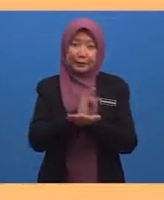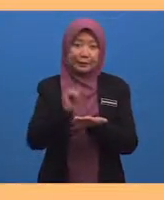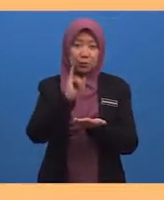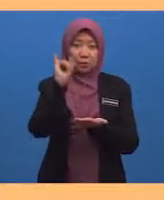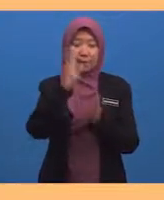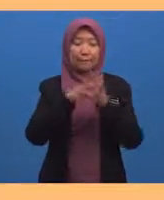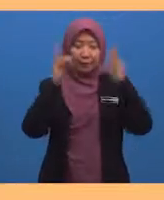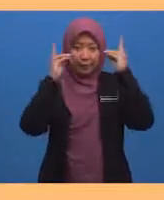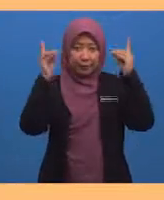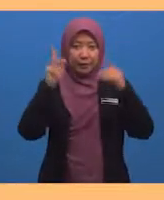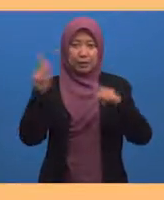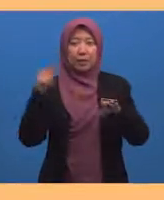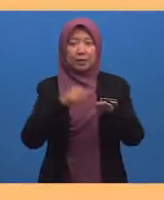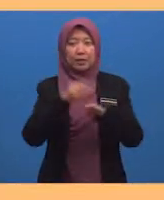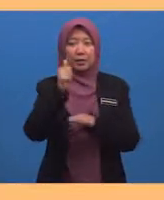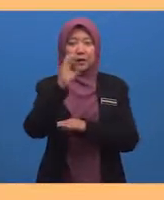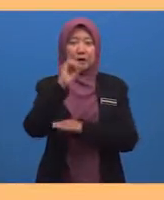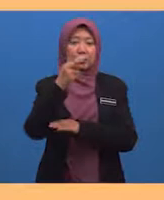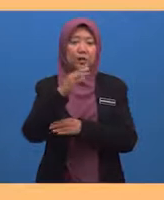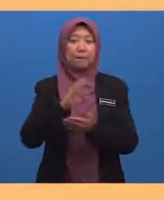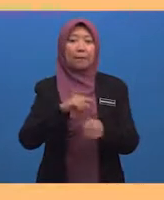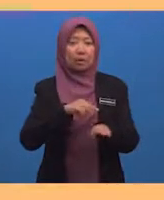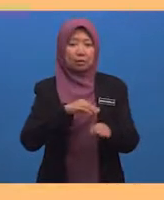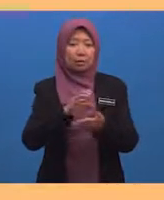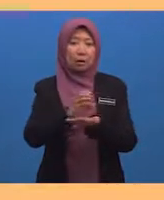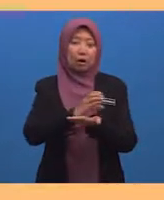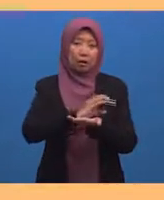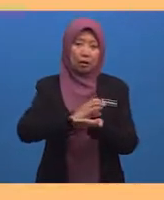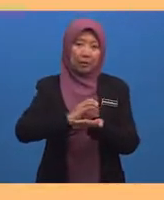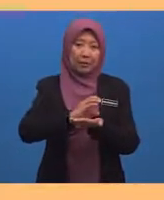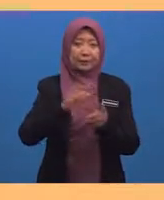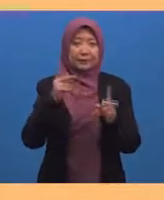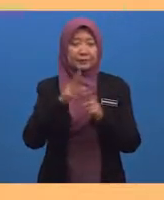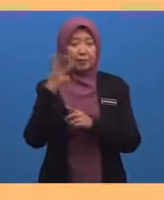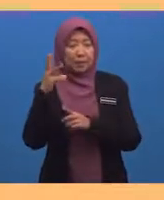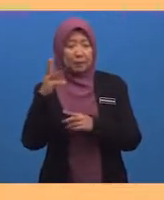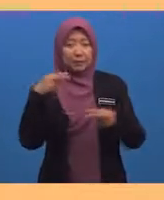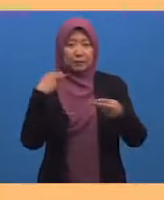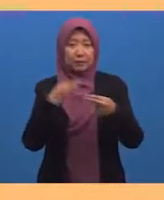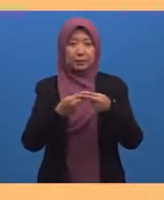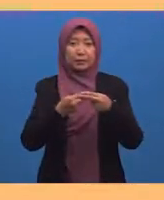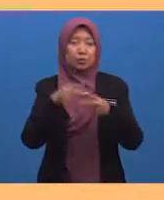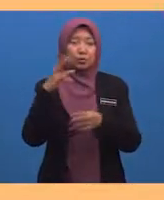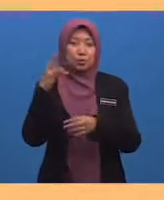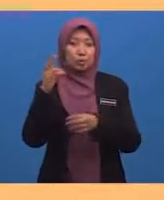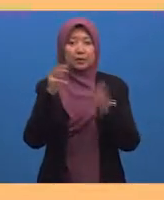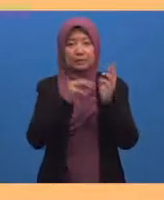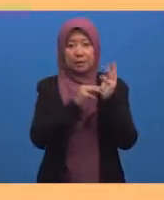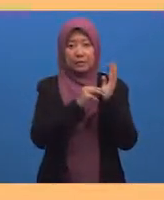institusi pendidikan di Aceh pada abad ke-16 hingga abad ke-17 Masihi.